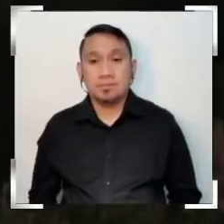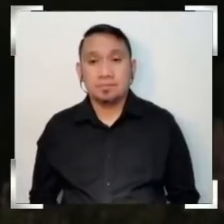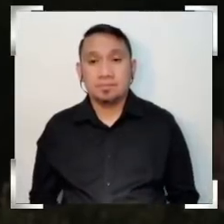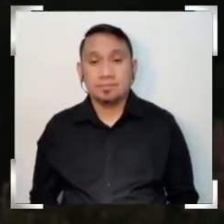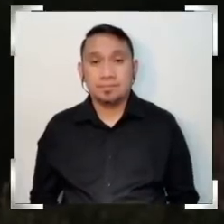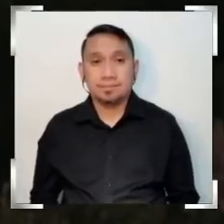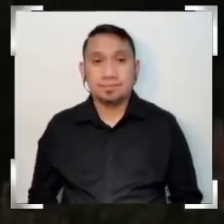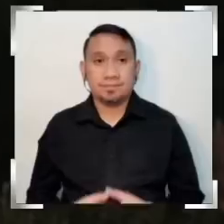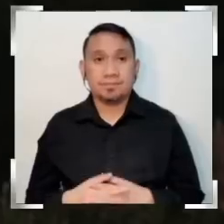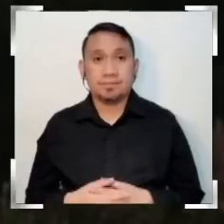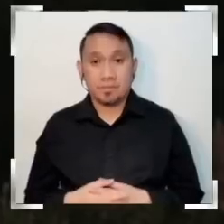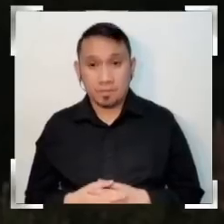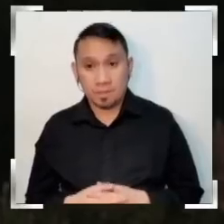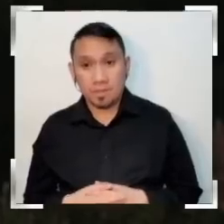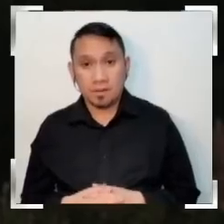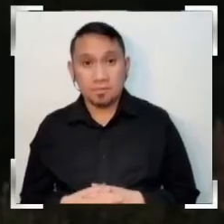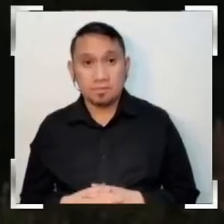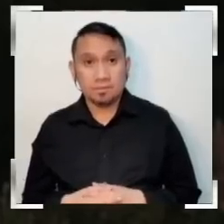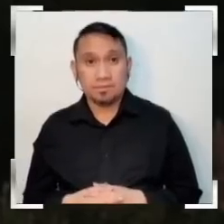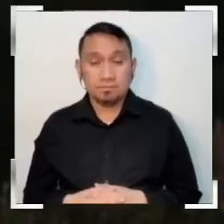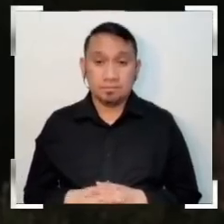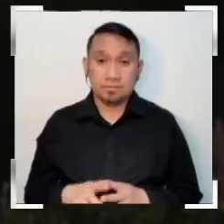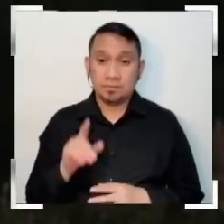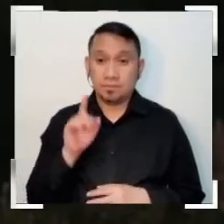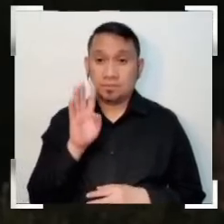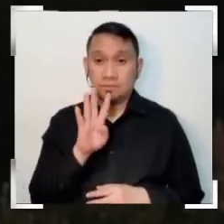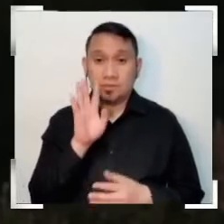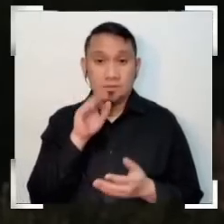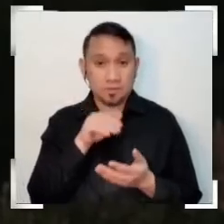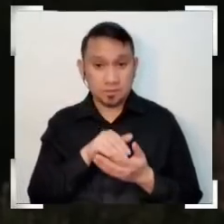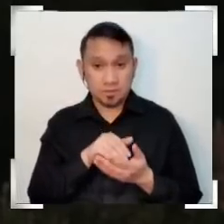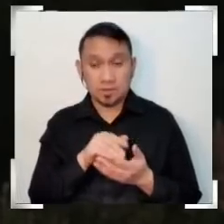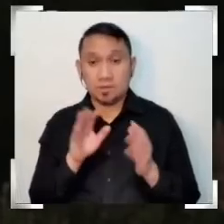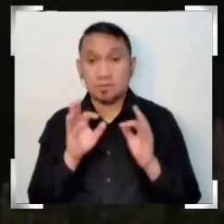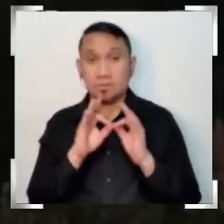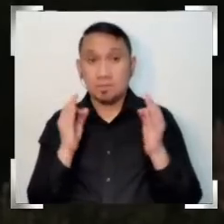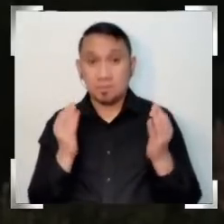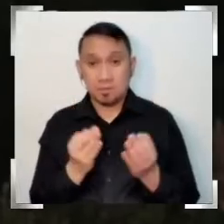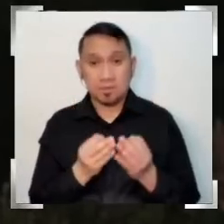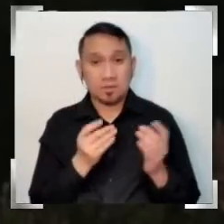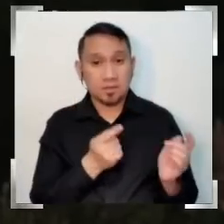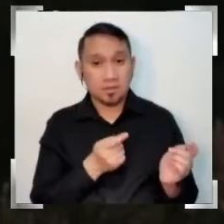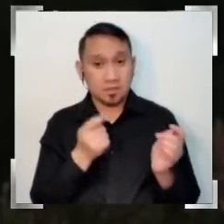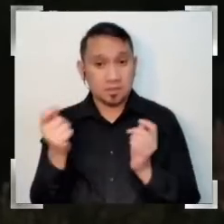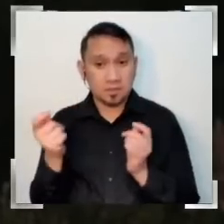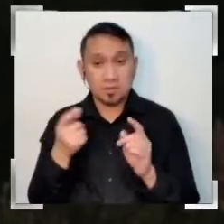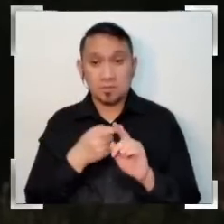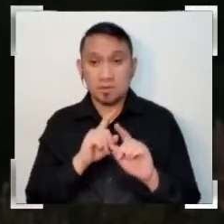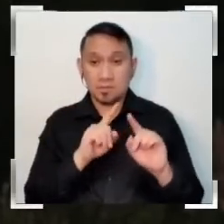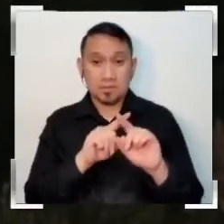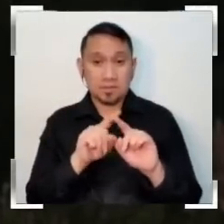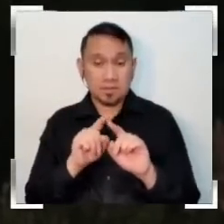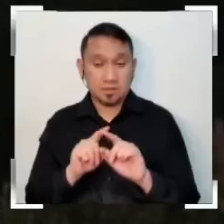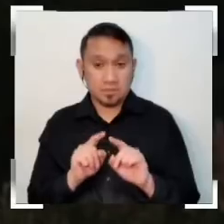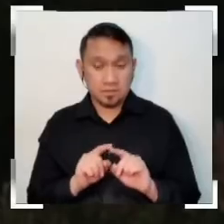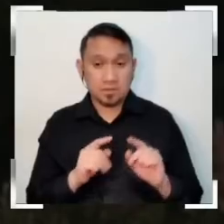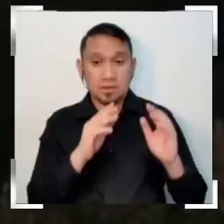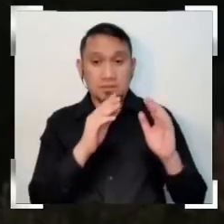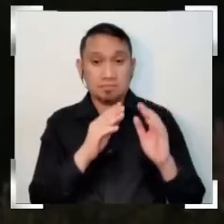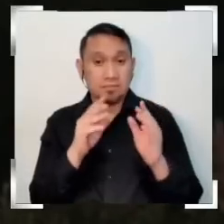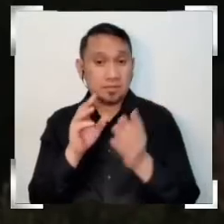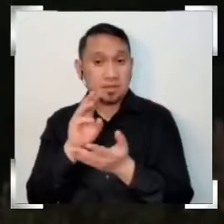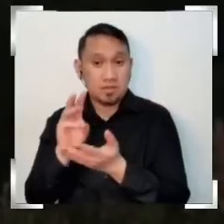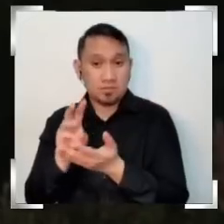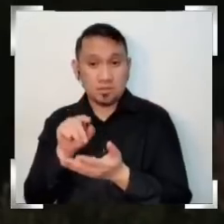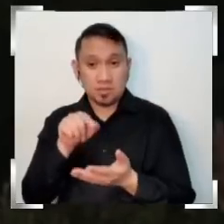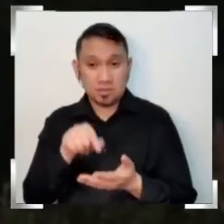Pia, pumalo na nga sa mahigit 4,000 pamilya ang inilikas mula sa iba't ibang bayan dito sa lalawigan ng Albay. Yan ay